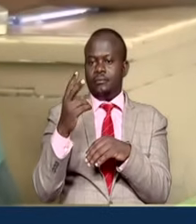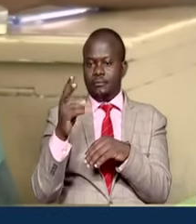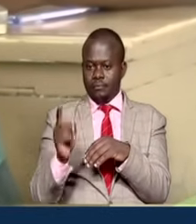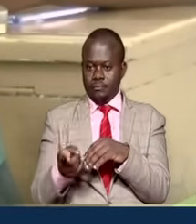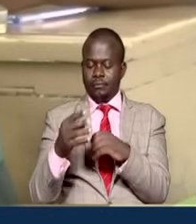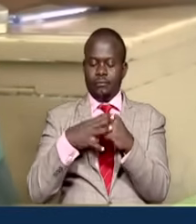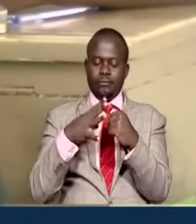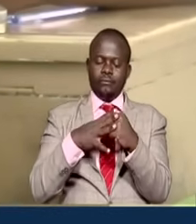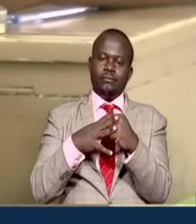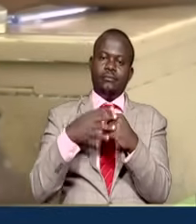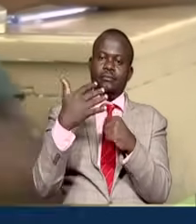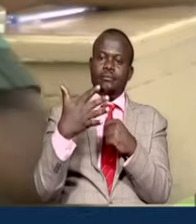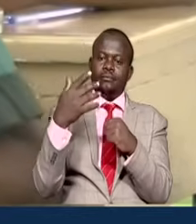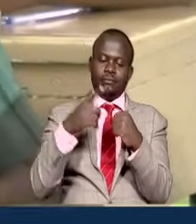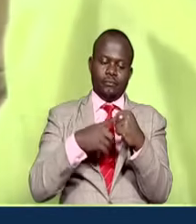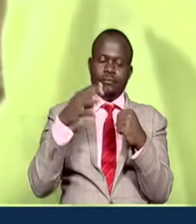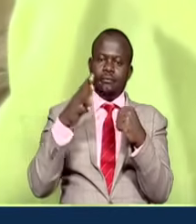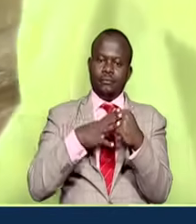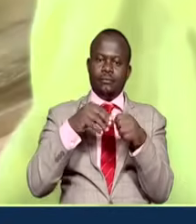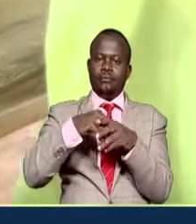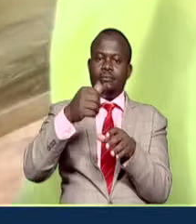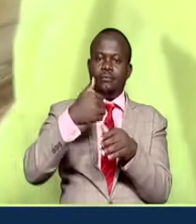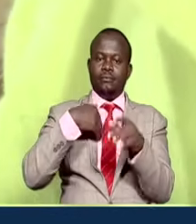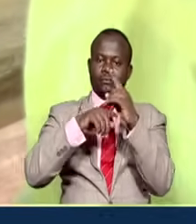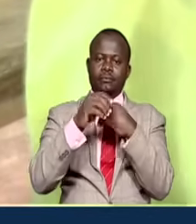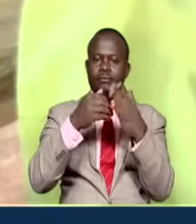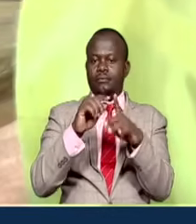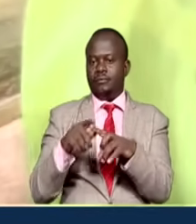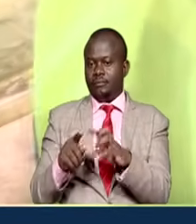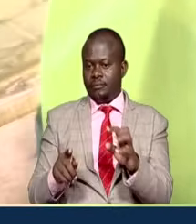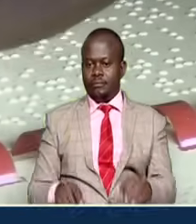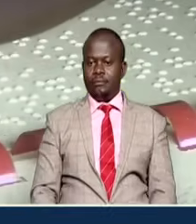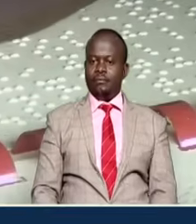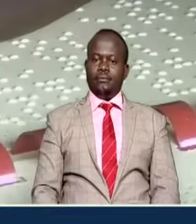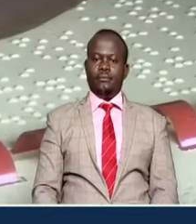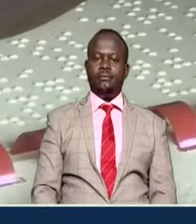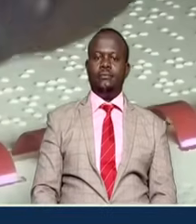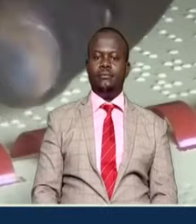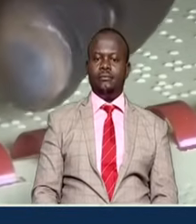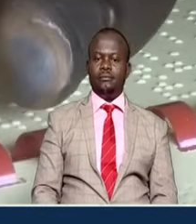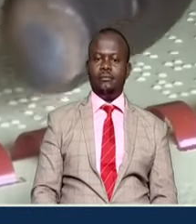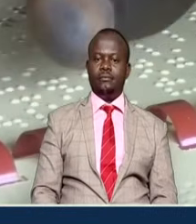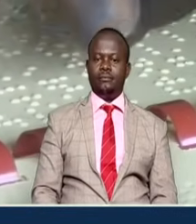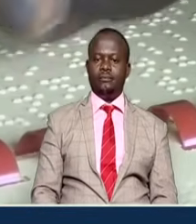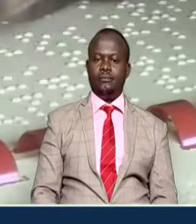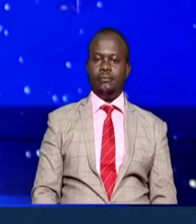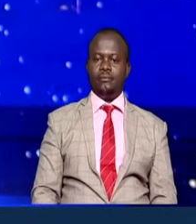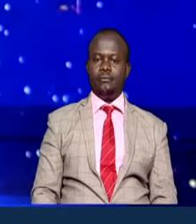222,999, aho 569 muri bo bafite ubumuga bunyuranye. Tuyisenge Adolphe, Kigali.